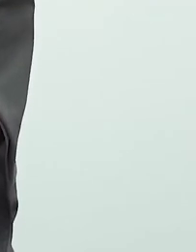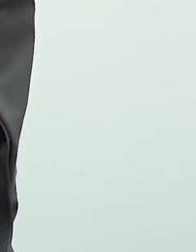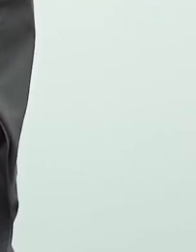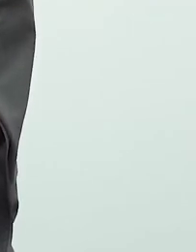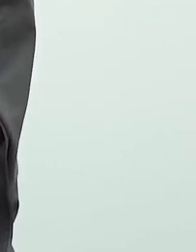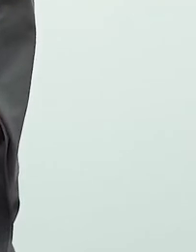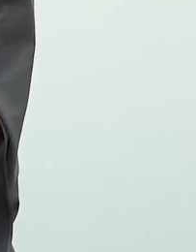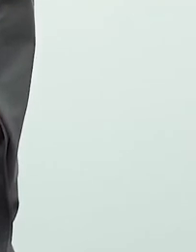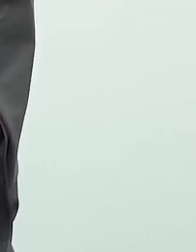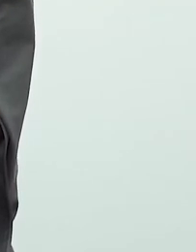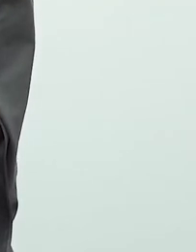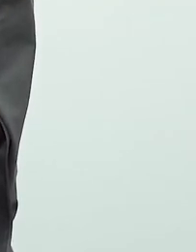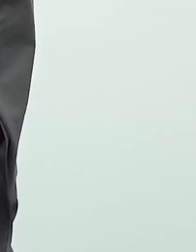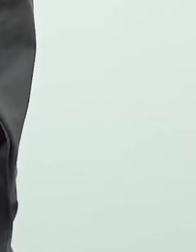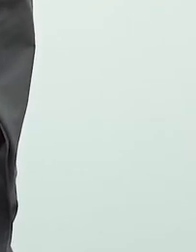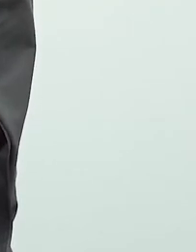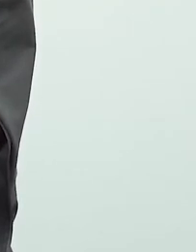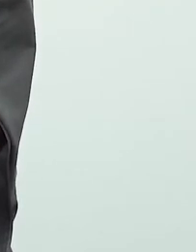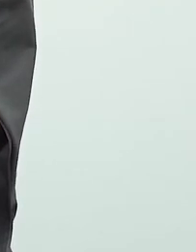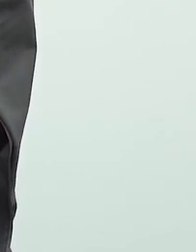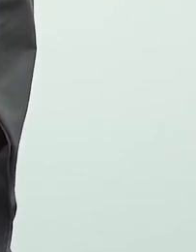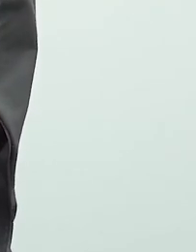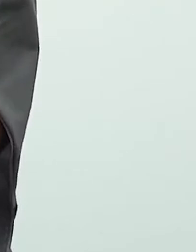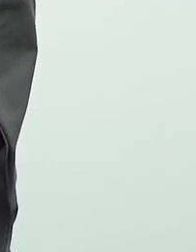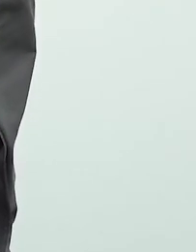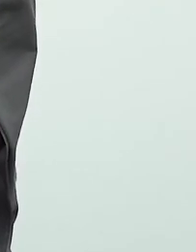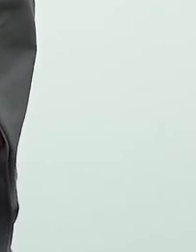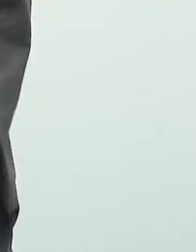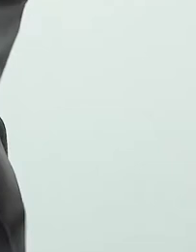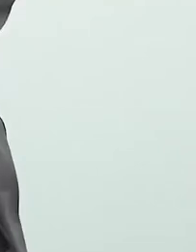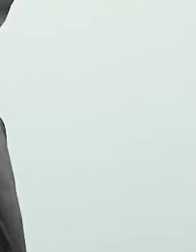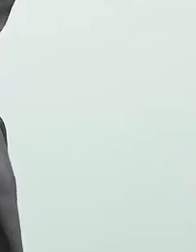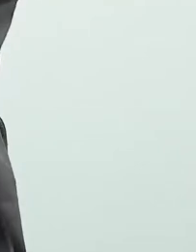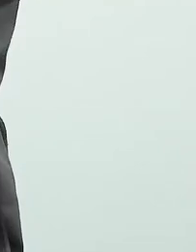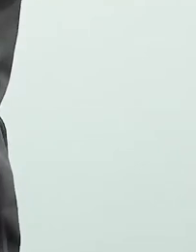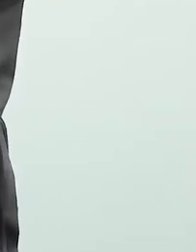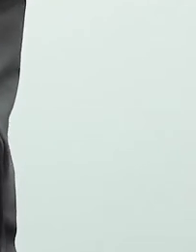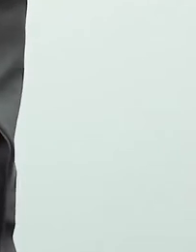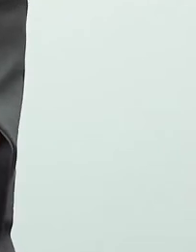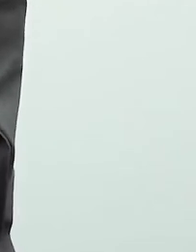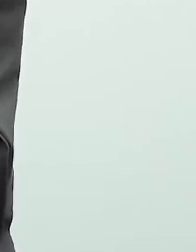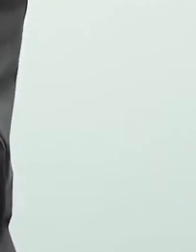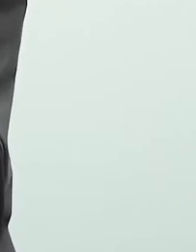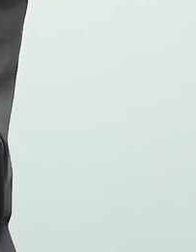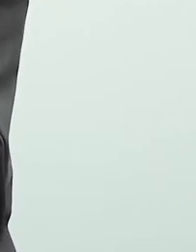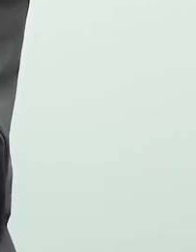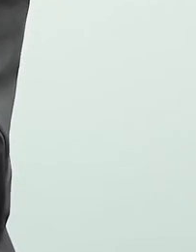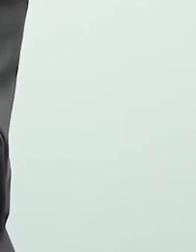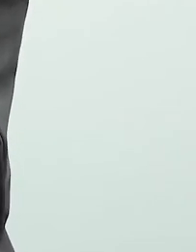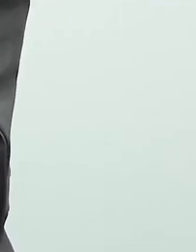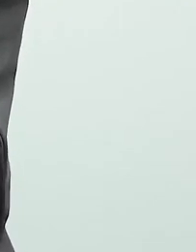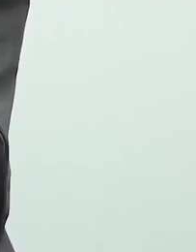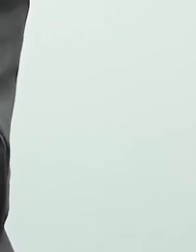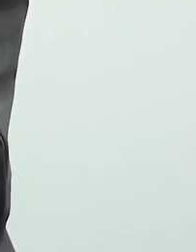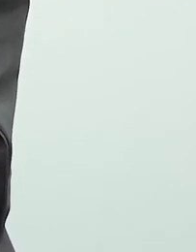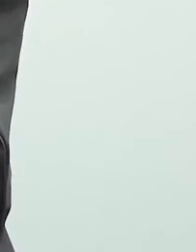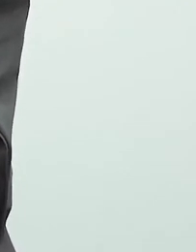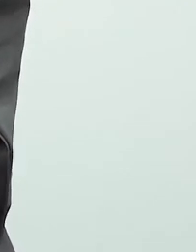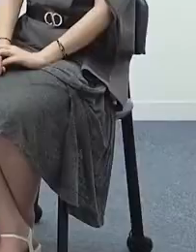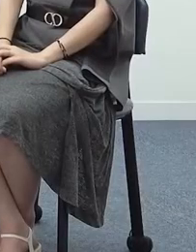는 그냥 계속 말로만 저한테 주문을 요구하시는 분들이 있어요 그거 때문에 엄청난 스트레스가 좀